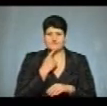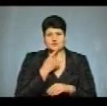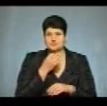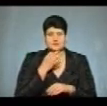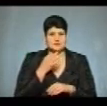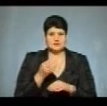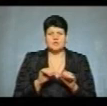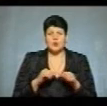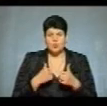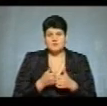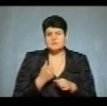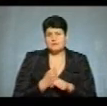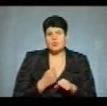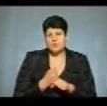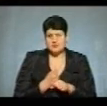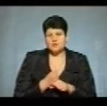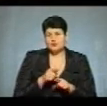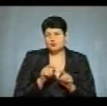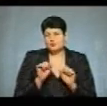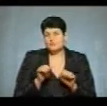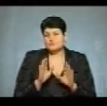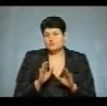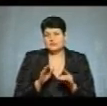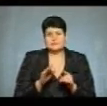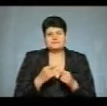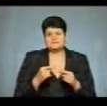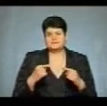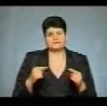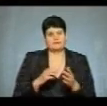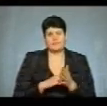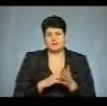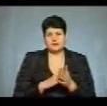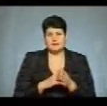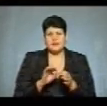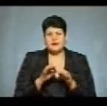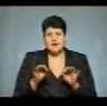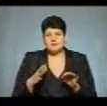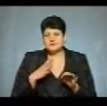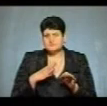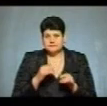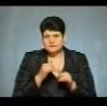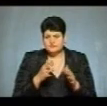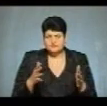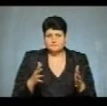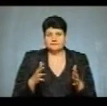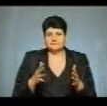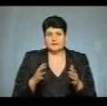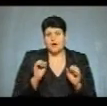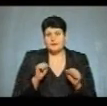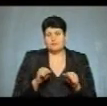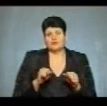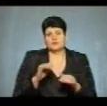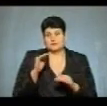комісія пропрацює, і тут може бути теж різні причини. І кабель не витримав, і міг бути